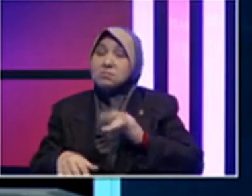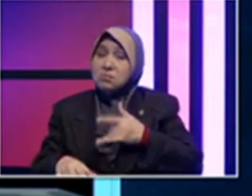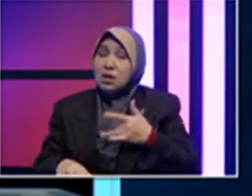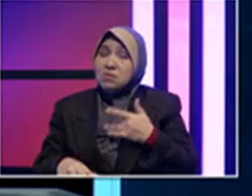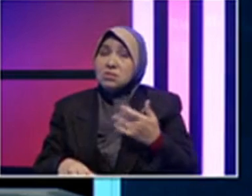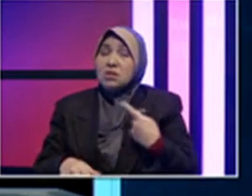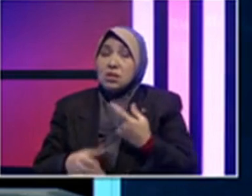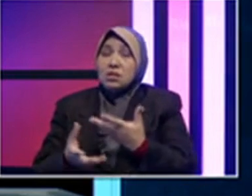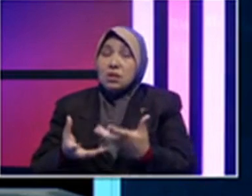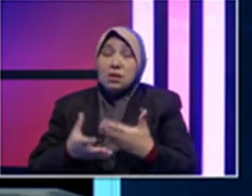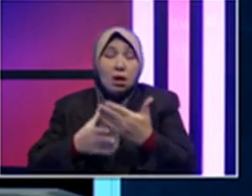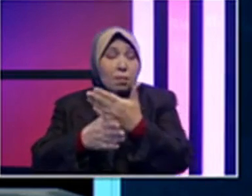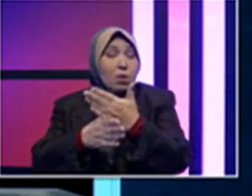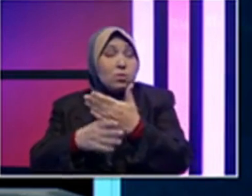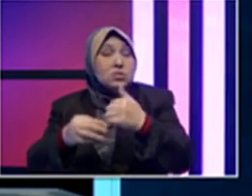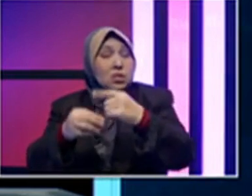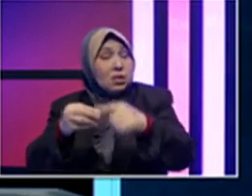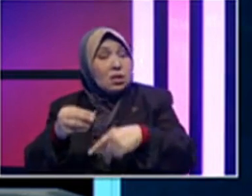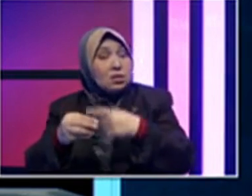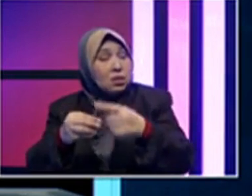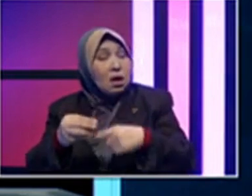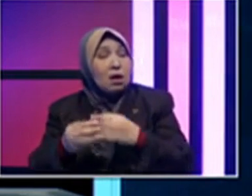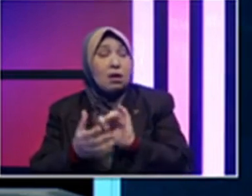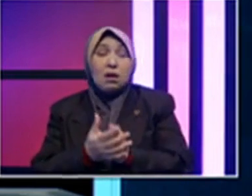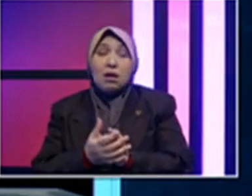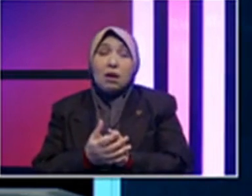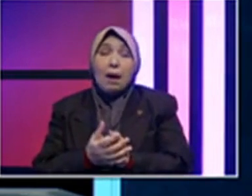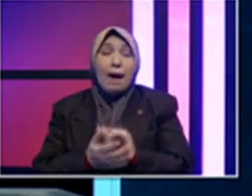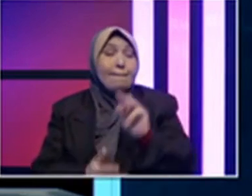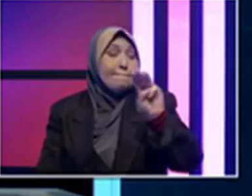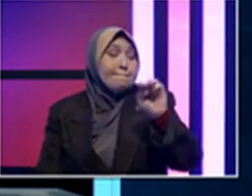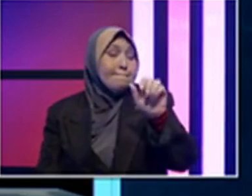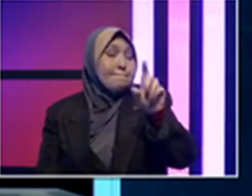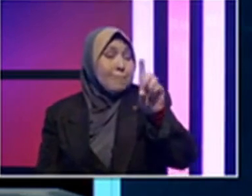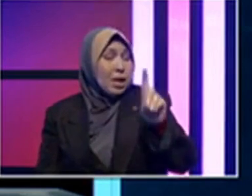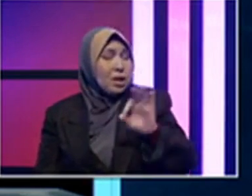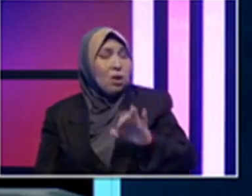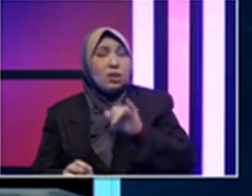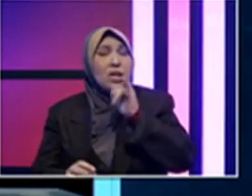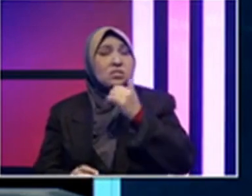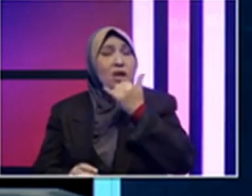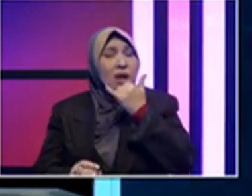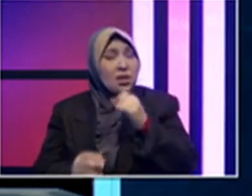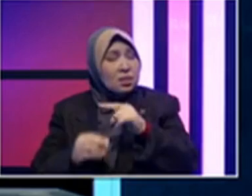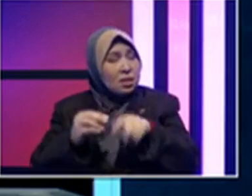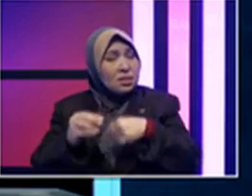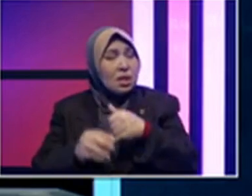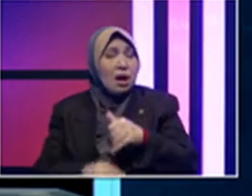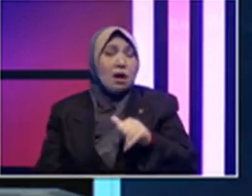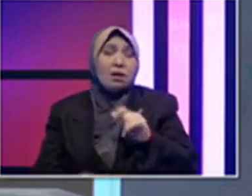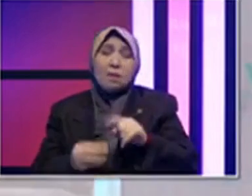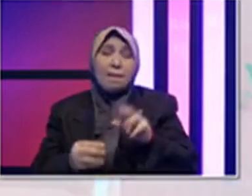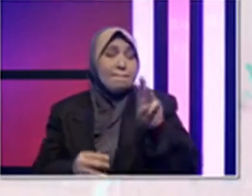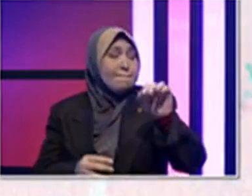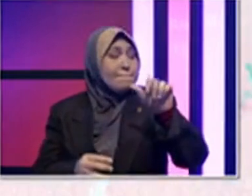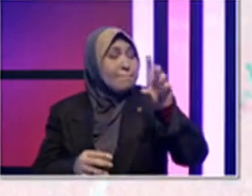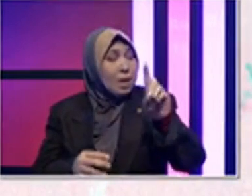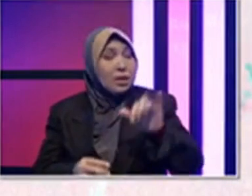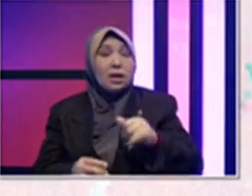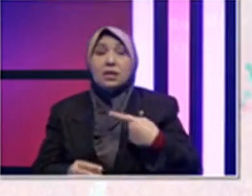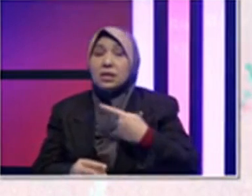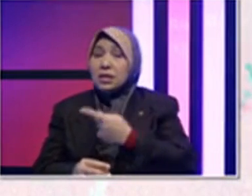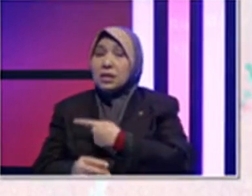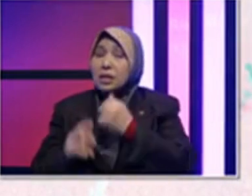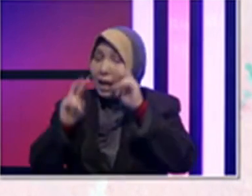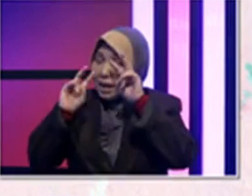masih lagi nak berkongsi tentang eh tentang magnet tetap saja kita nak berkongsi tentang Mad yang kita enak